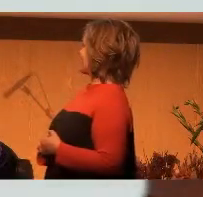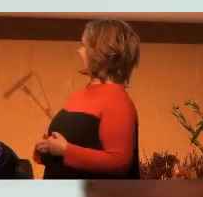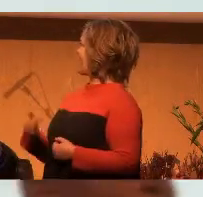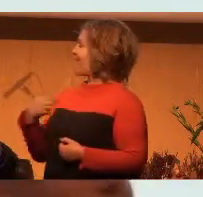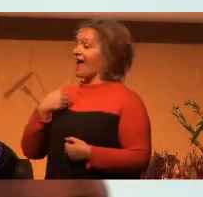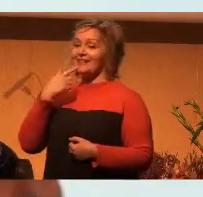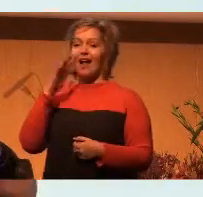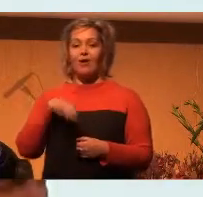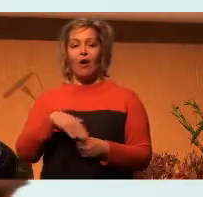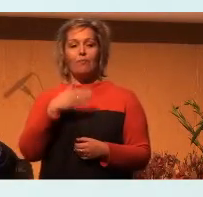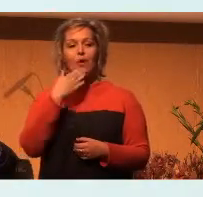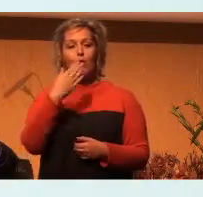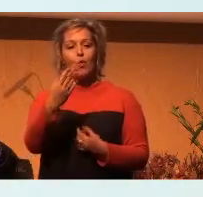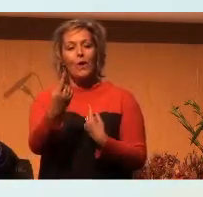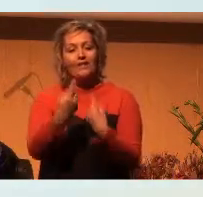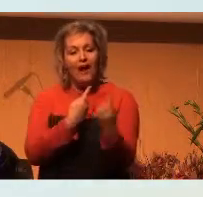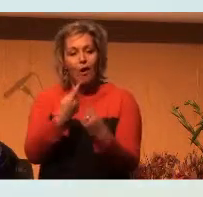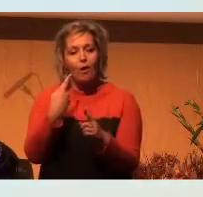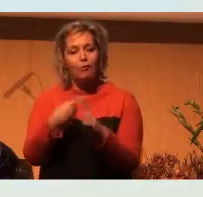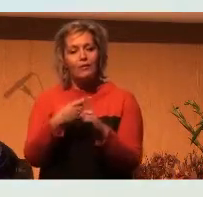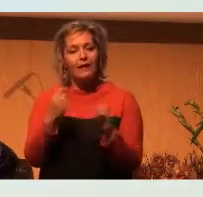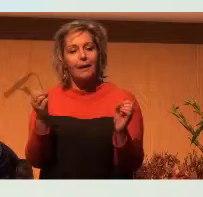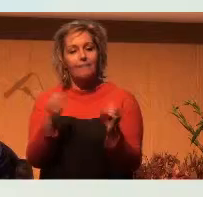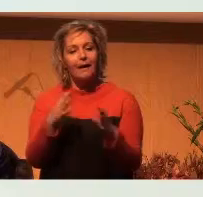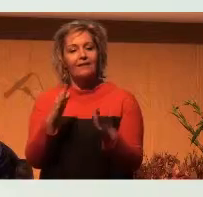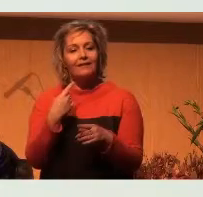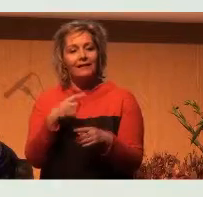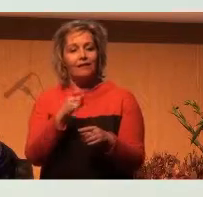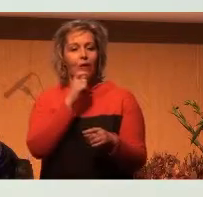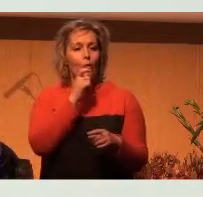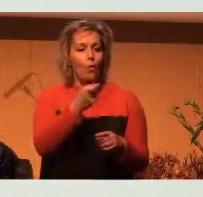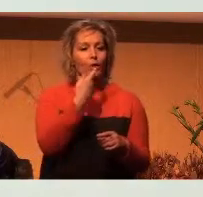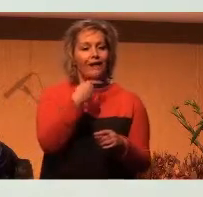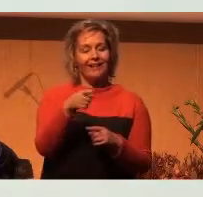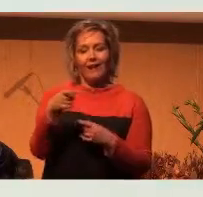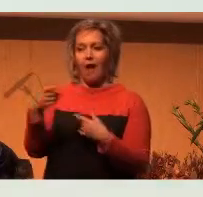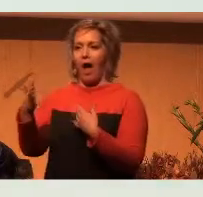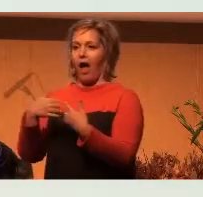Og jeg skal snakke om god dialog og medvirkning fra viktige ord til handling.